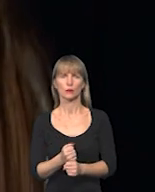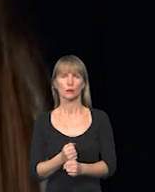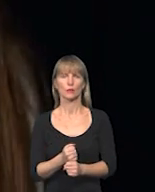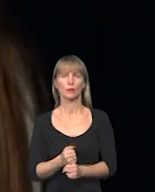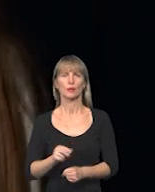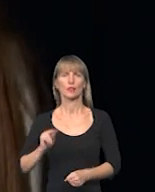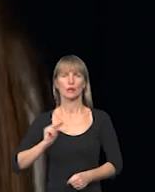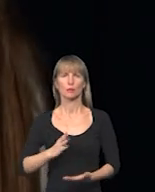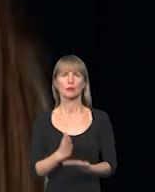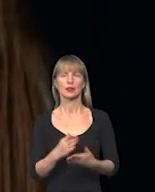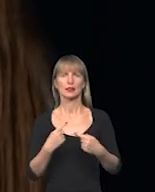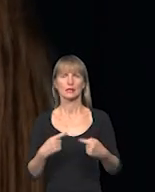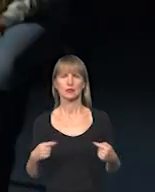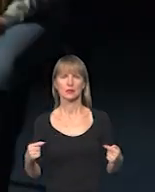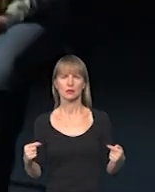Роботи є різні.